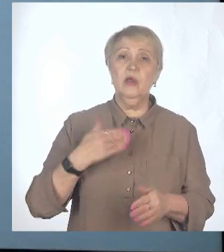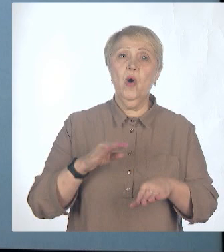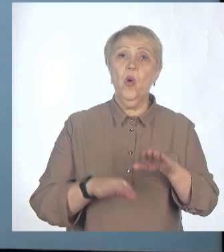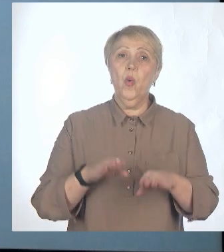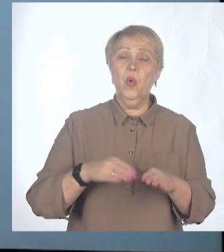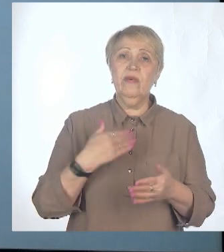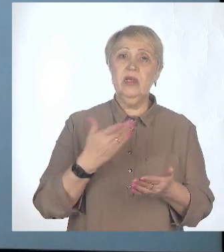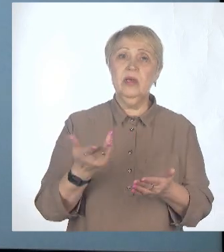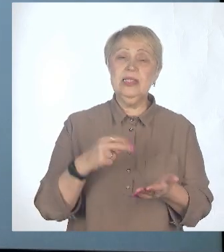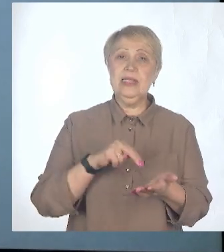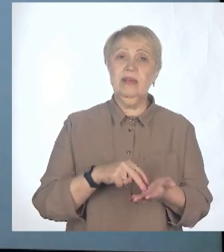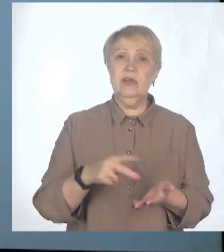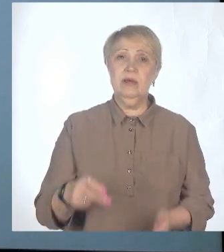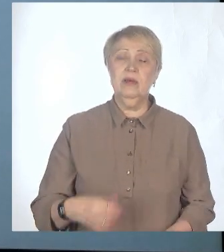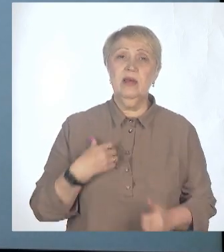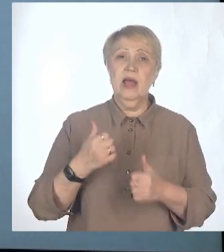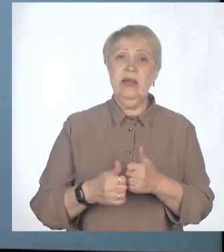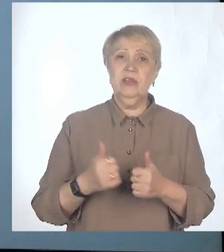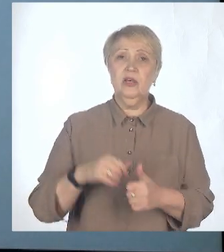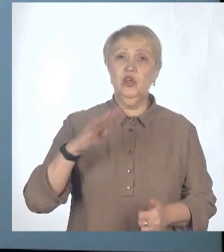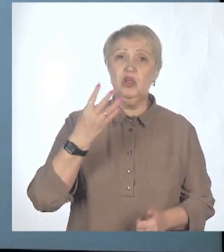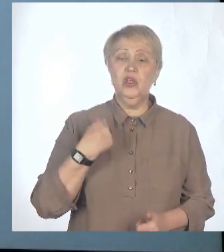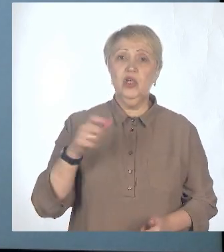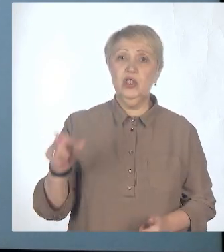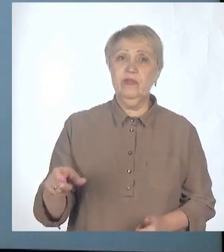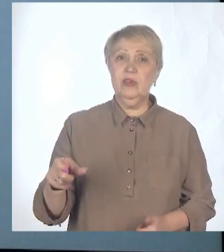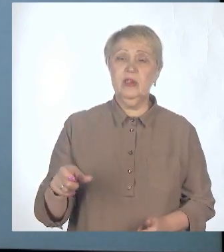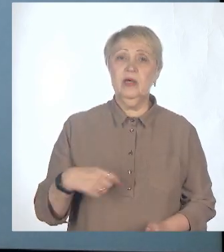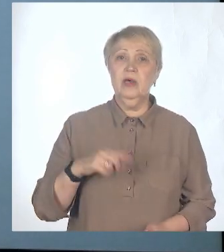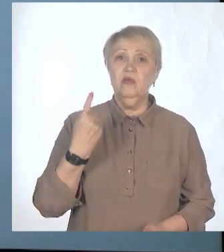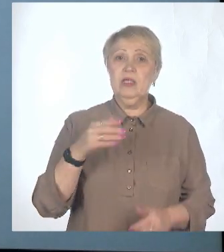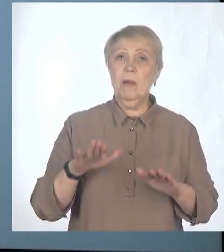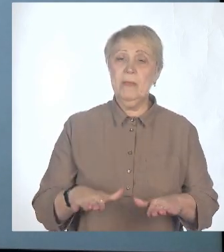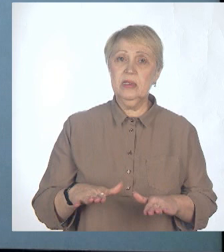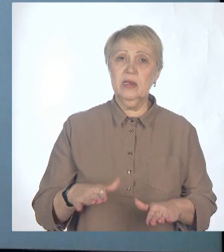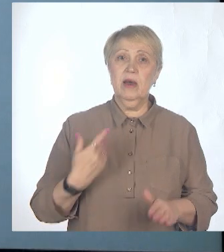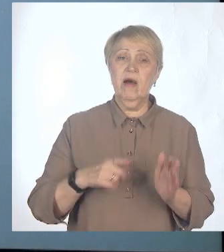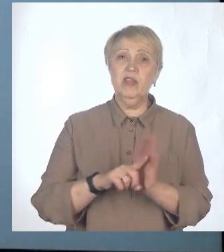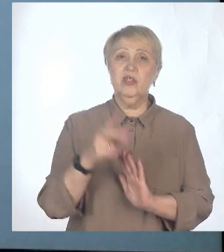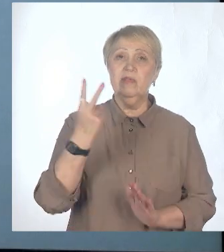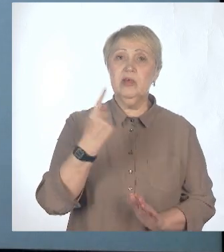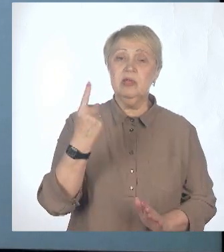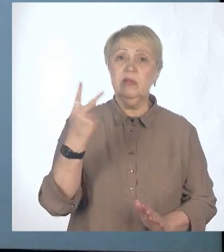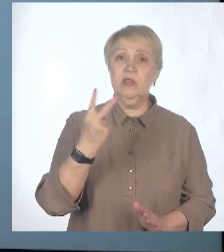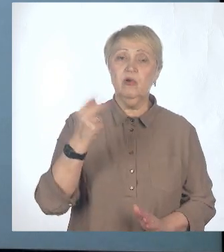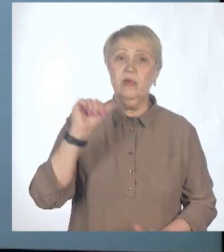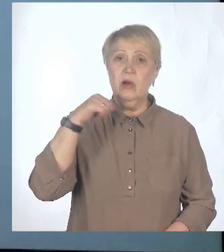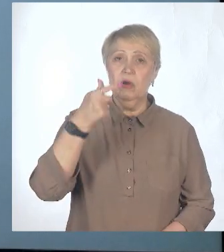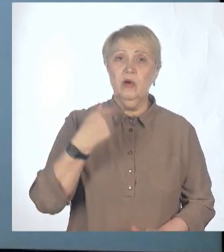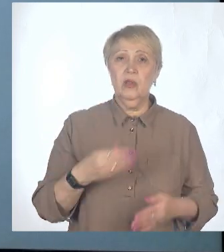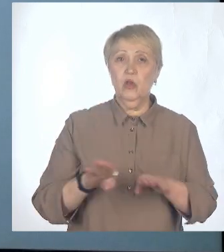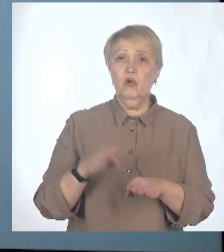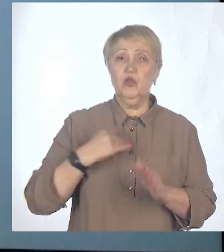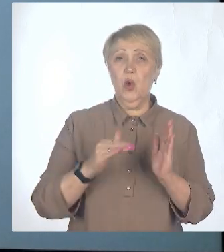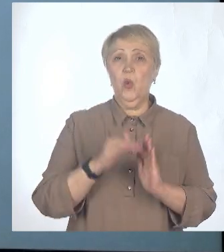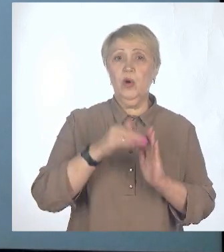конкуренции составлял в среднем 4 человека по стране на место, а в начале 22-го она примерно на том же уровне